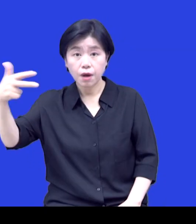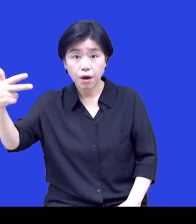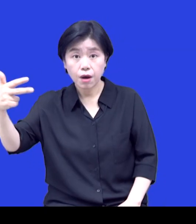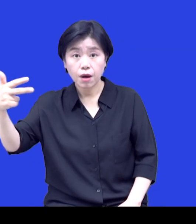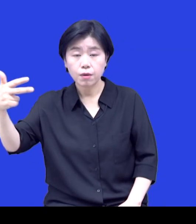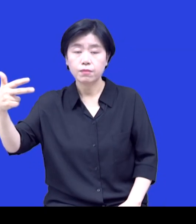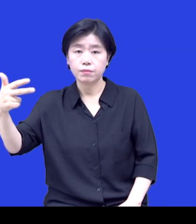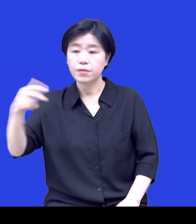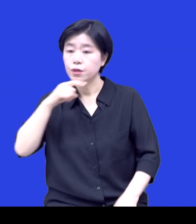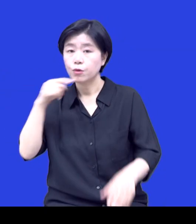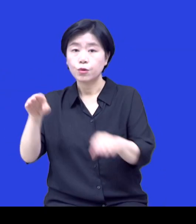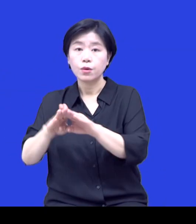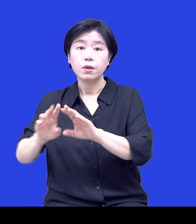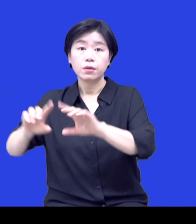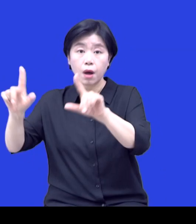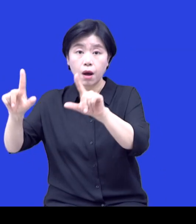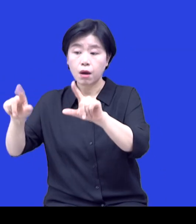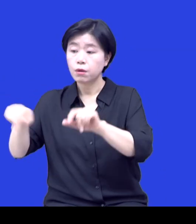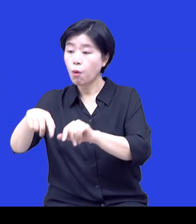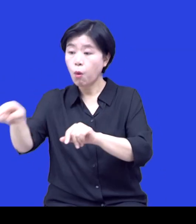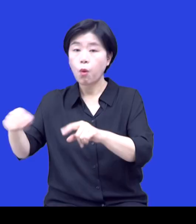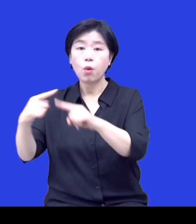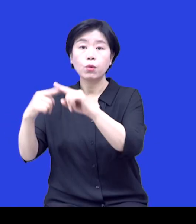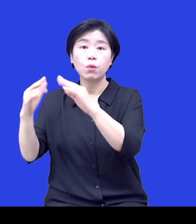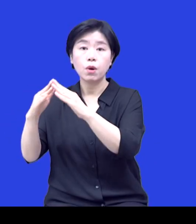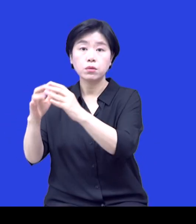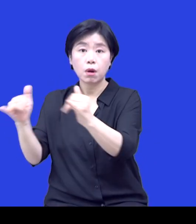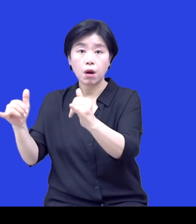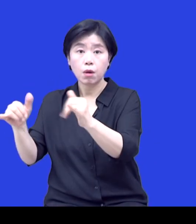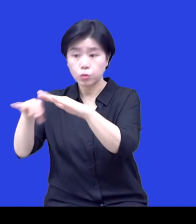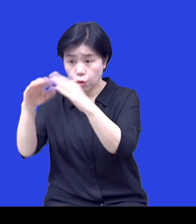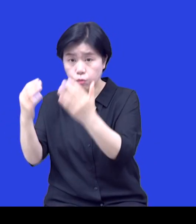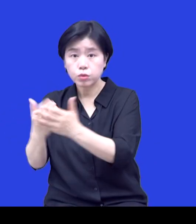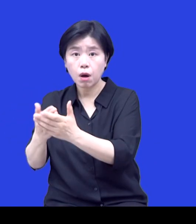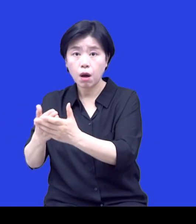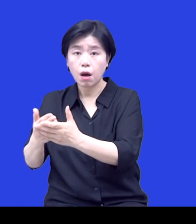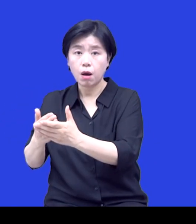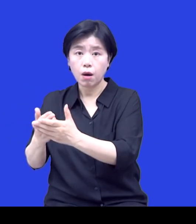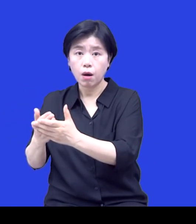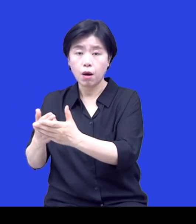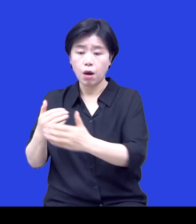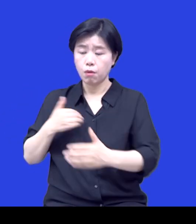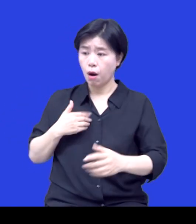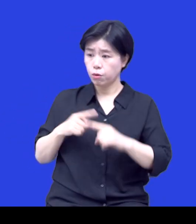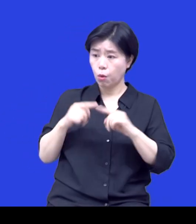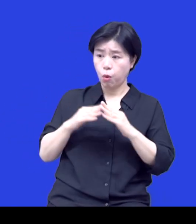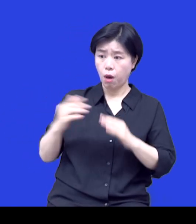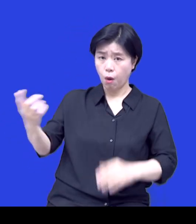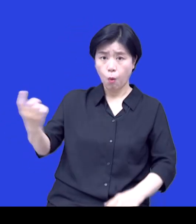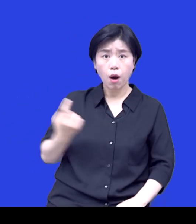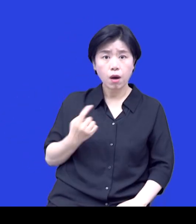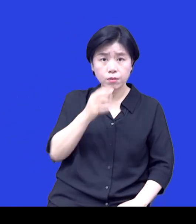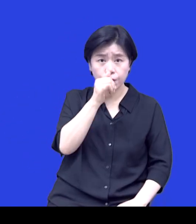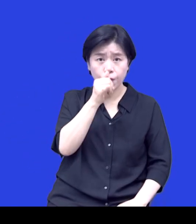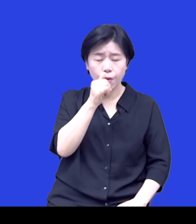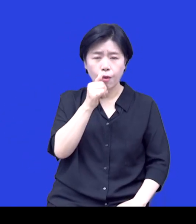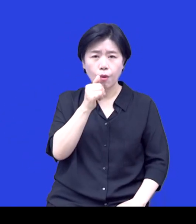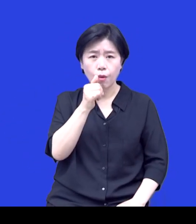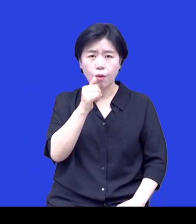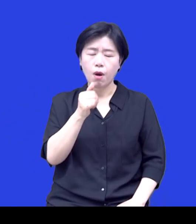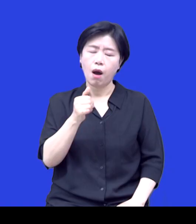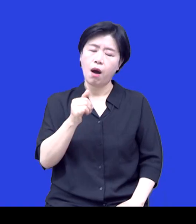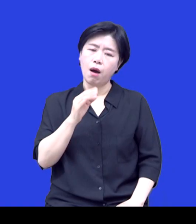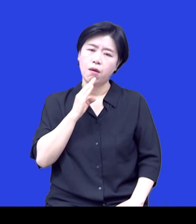아이고. 아, 그러니까 저희는 그런 의도가 아닌데 그럼 그 교회는 거의 아무도 없어지잖아요. 신도 그렇죠. 빼간 네, 거죠. 그러니까 그런 뜻이 아닌. 네. 그래서 그때